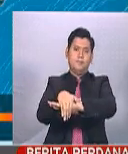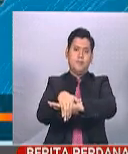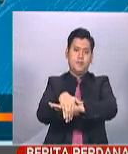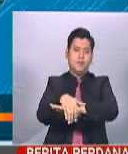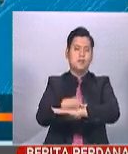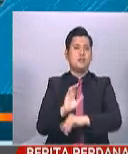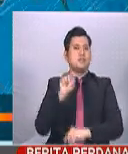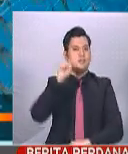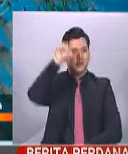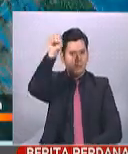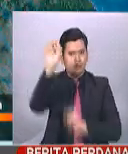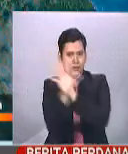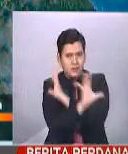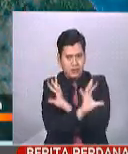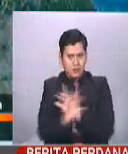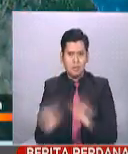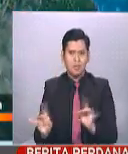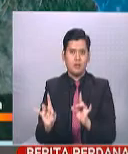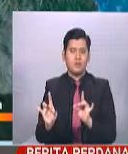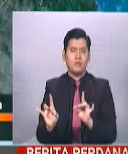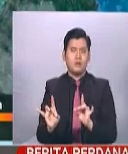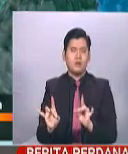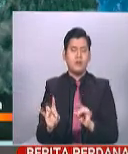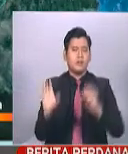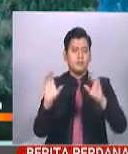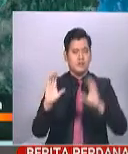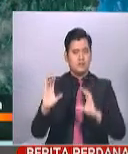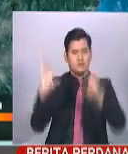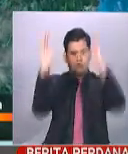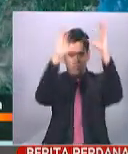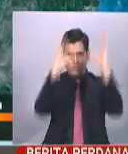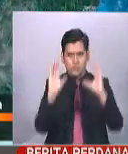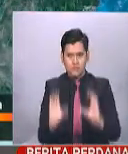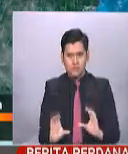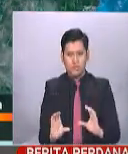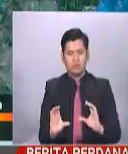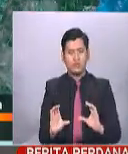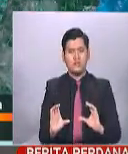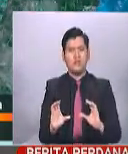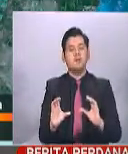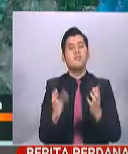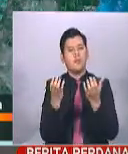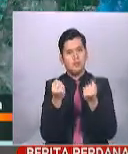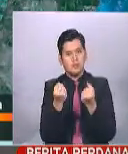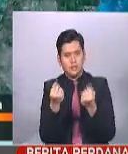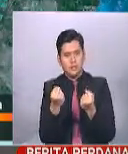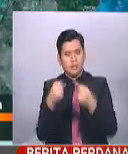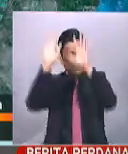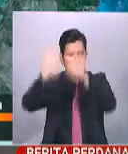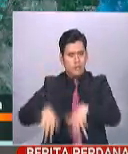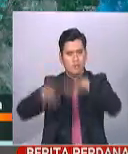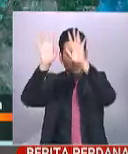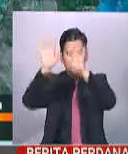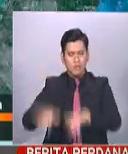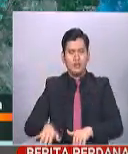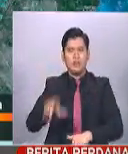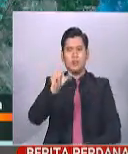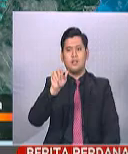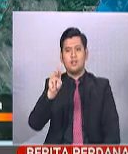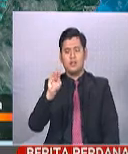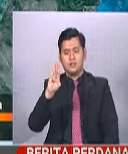dengan negeri Sabah dan Serawak keadaan cuaca lebih tertumpu di sekitar bahagia pedalaman nasabah dan juga dipakai Limbang Sarawak